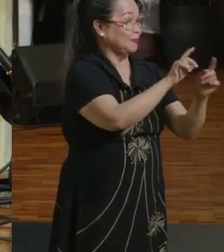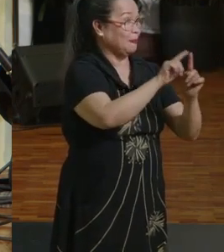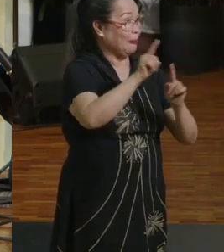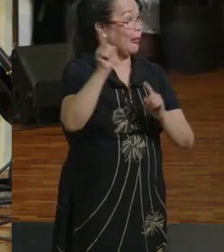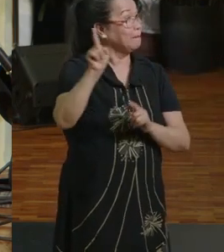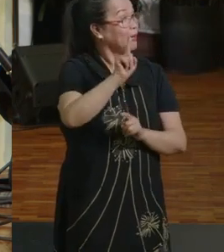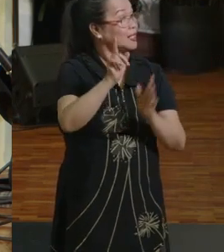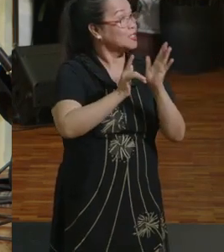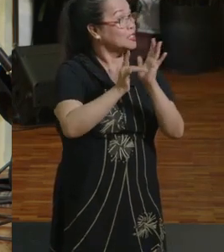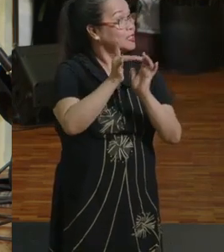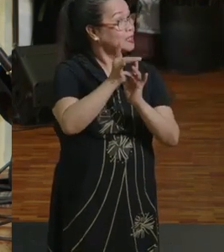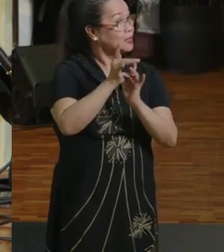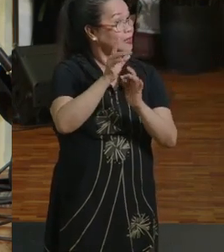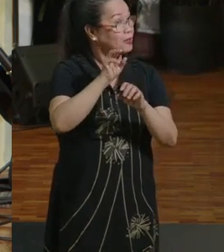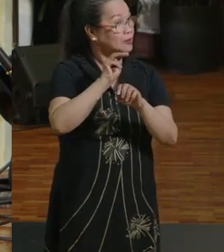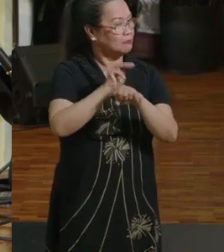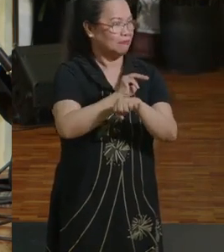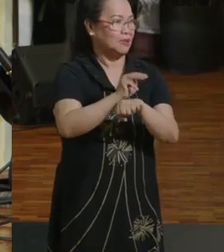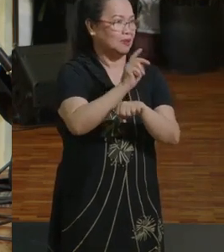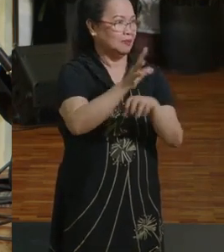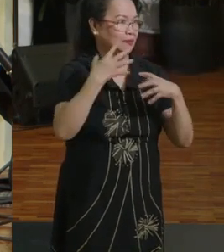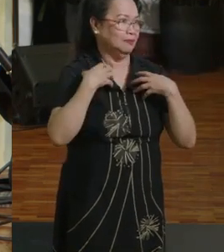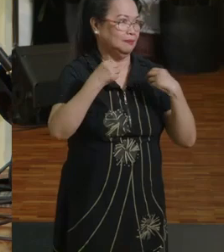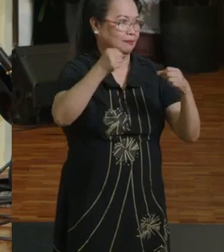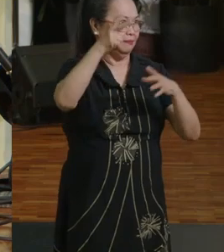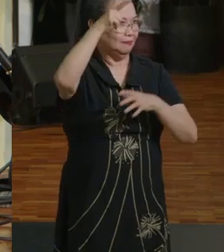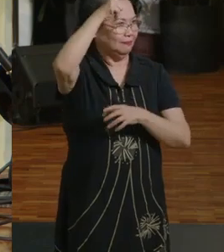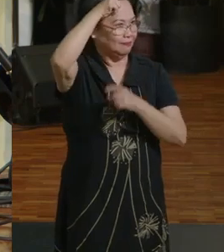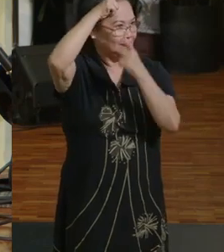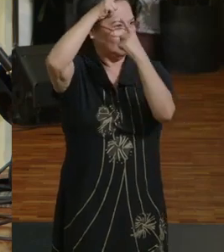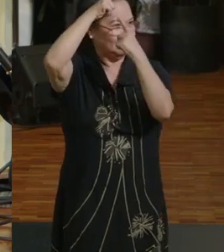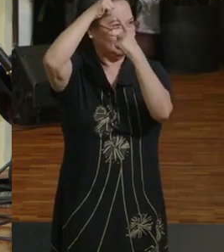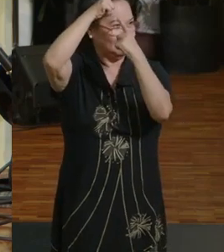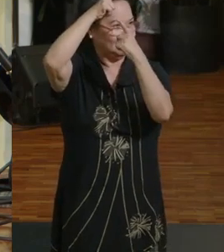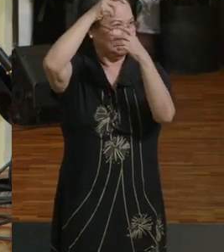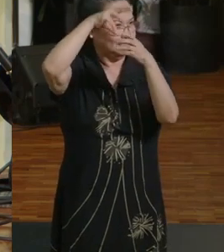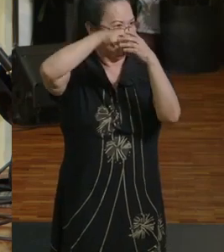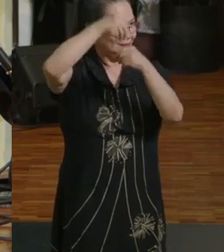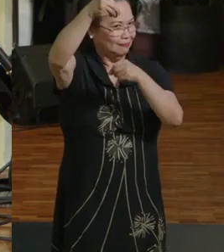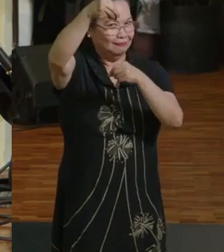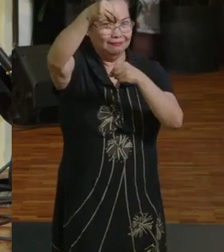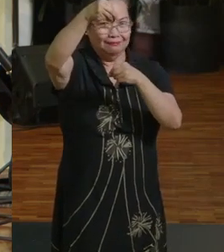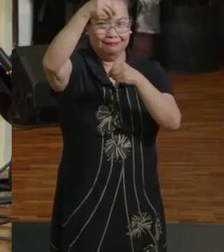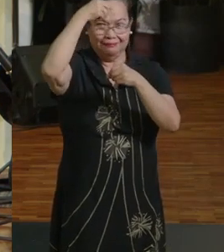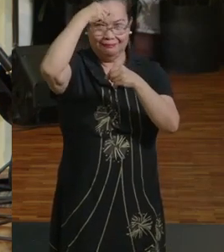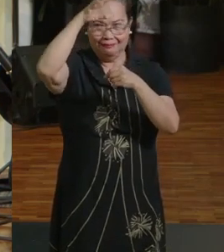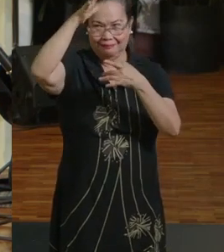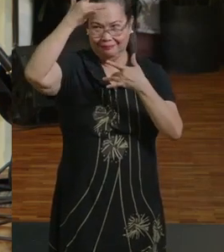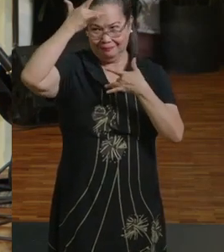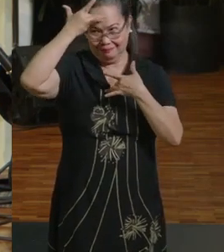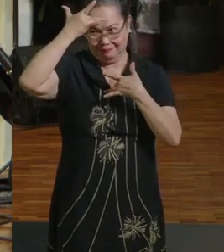ministered to them. They were healed of evil spirits and infirmities.